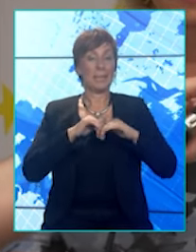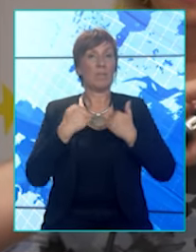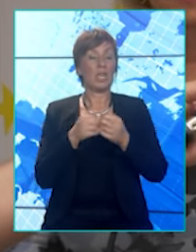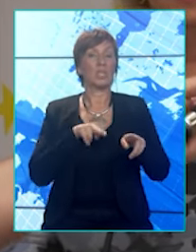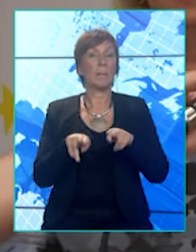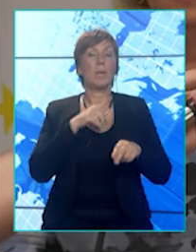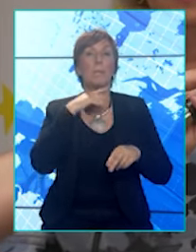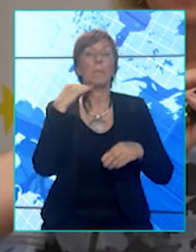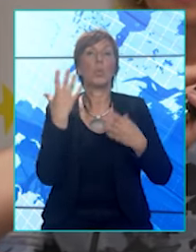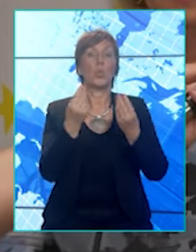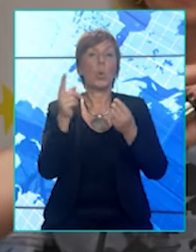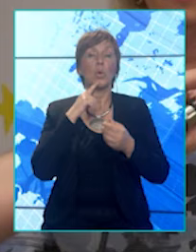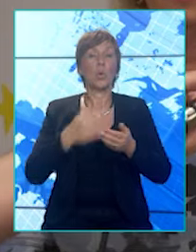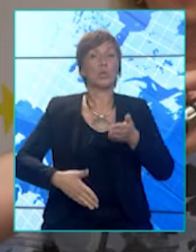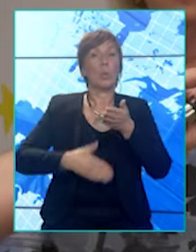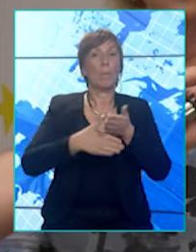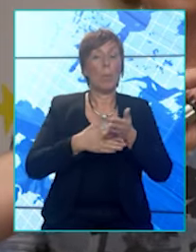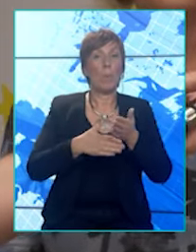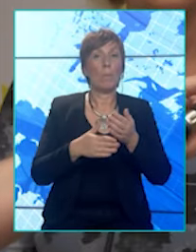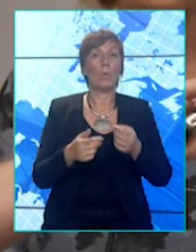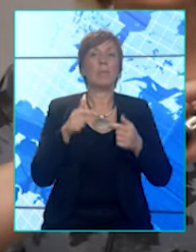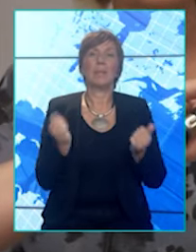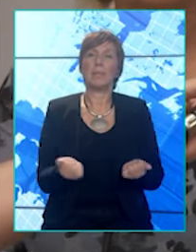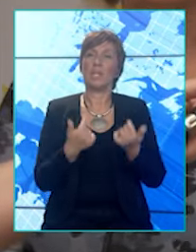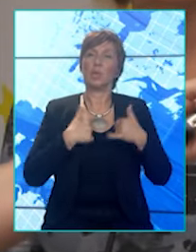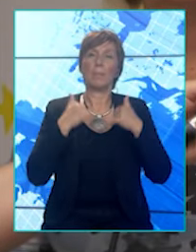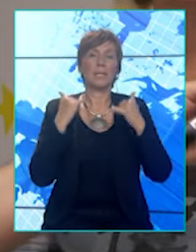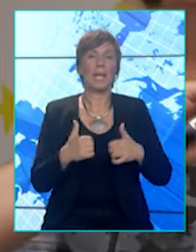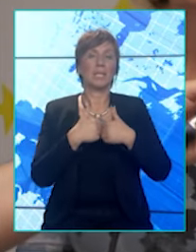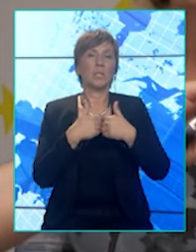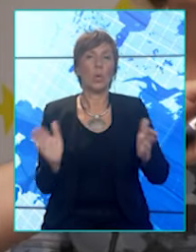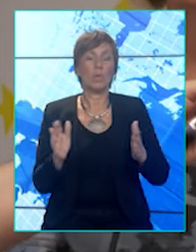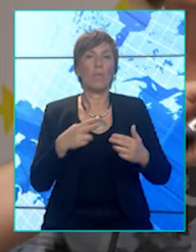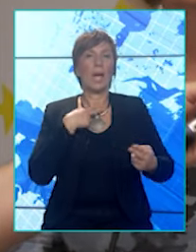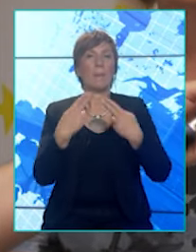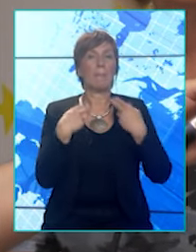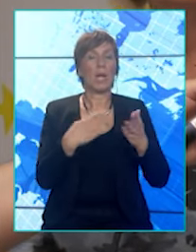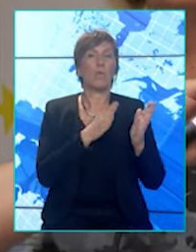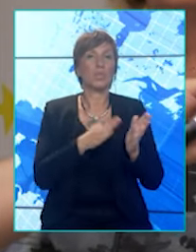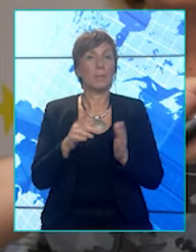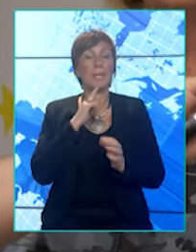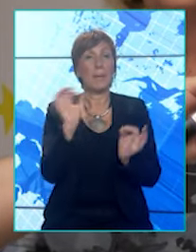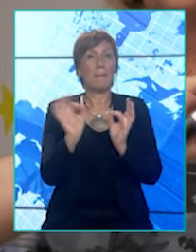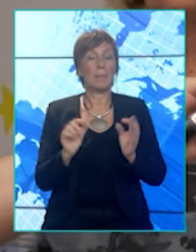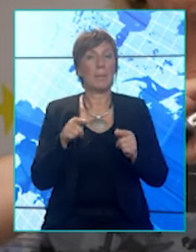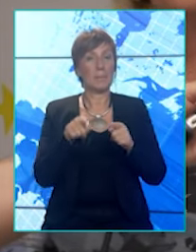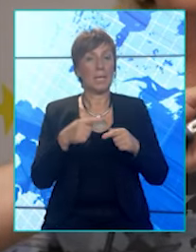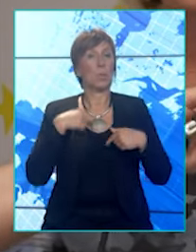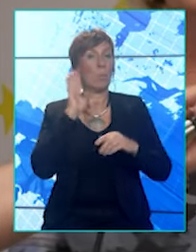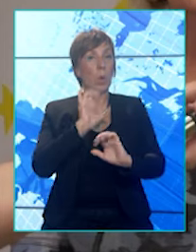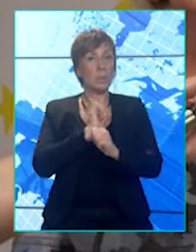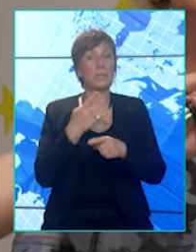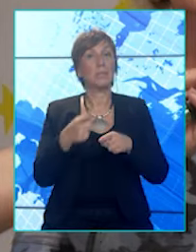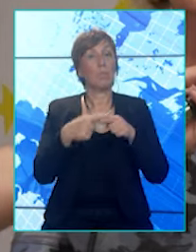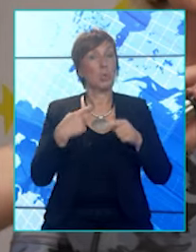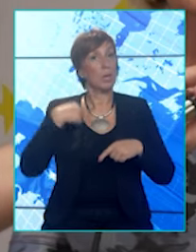onih koji su pomagali gospodinu Plenkovića, teško da bi mi danas otvarali pregovaračke procese ili pripremili se za njih u Bosni i Hercegovini. I